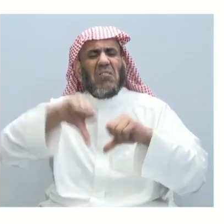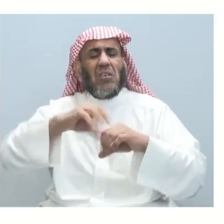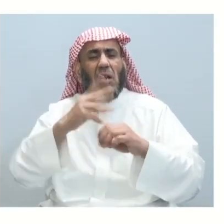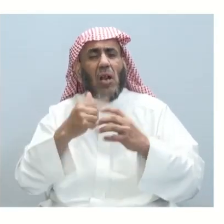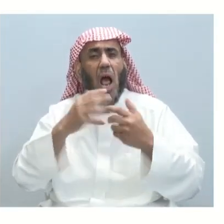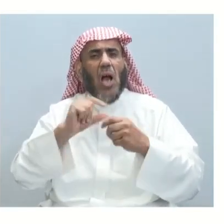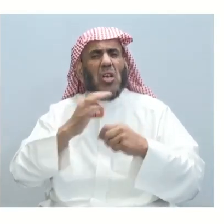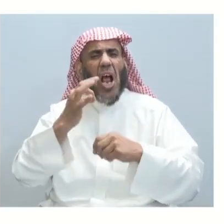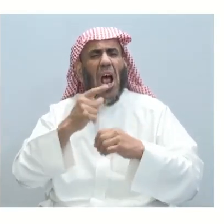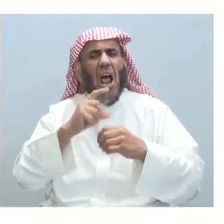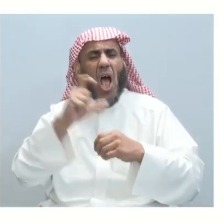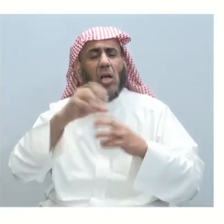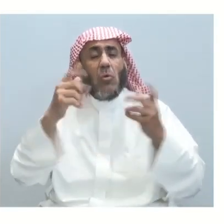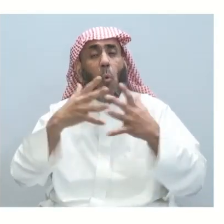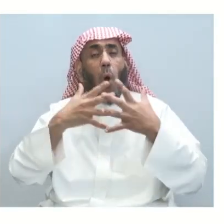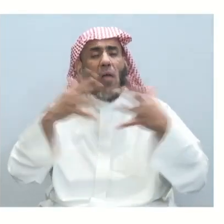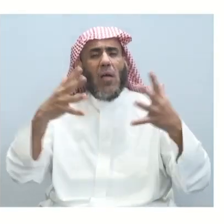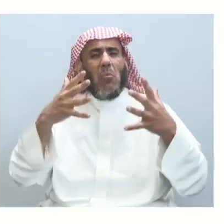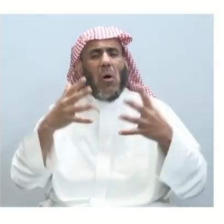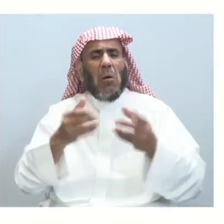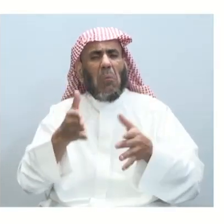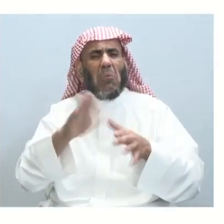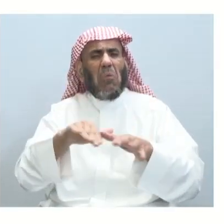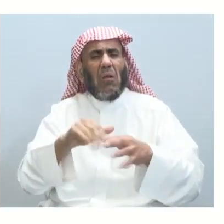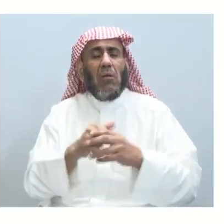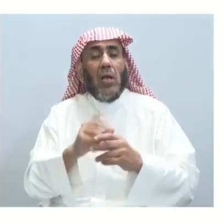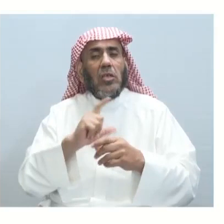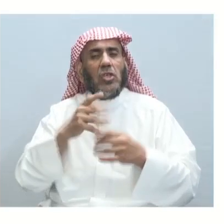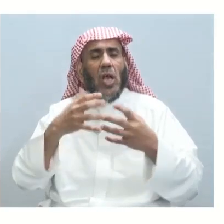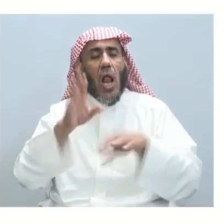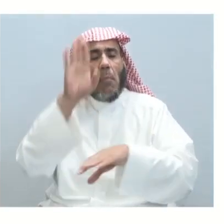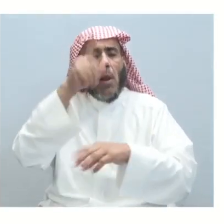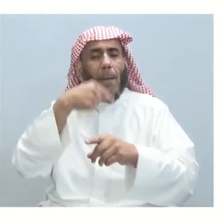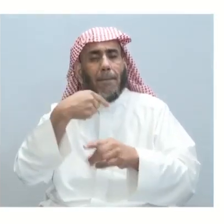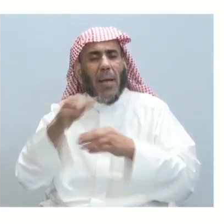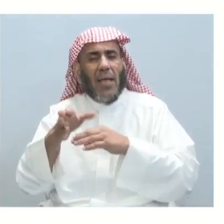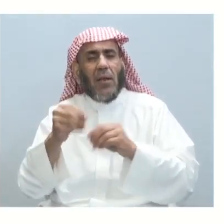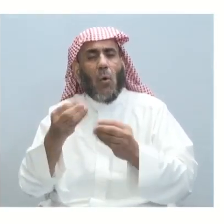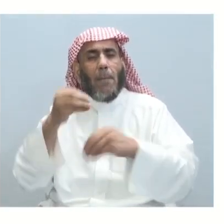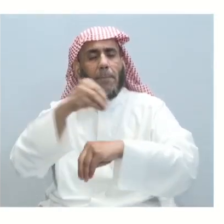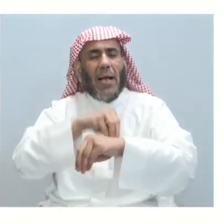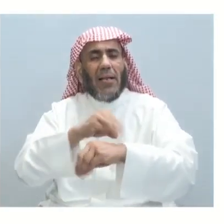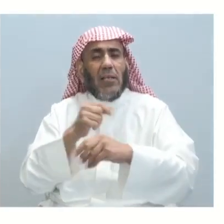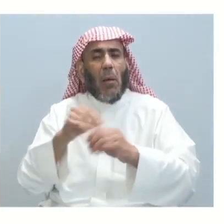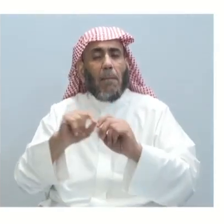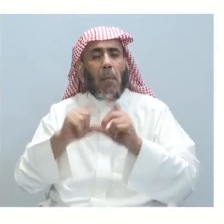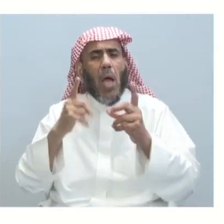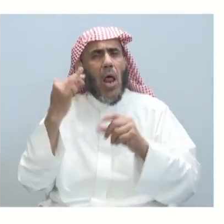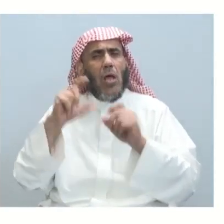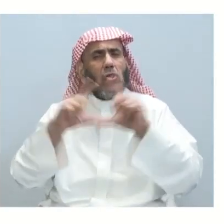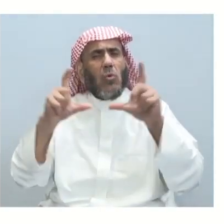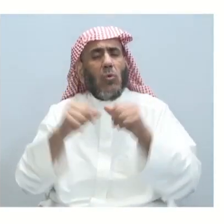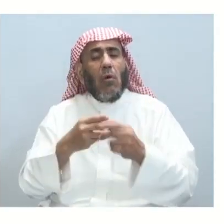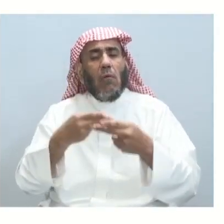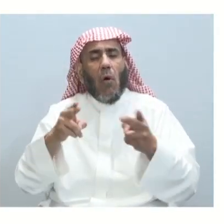اجهر صوتا واعظمها جثه فان شاء الملك بعثني واقام بمكانه حتى اتيه ببيان هذا الصوت